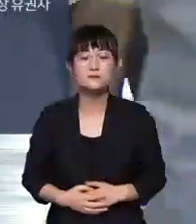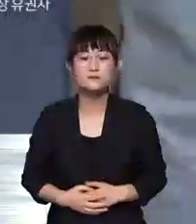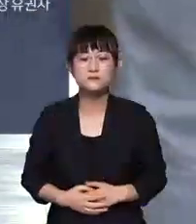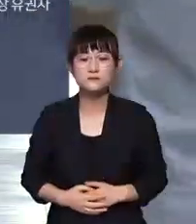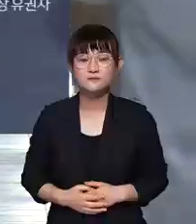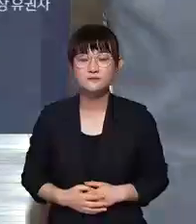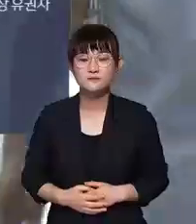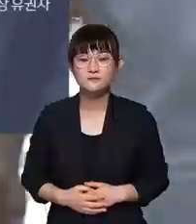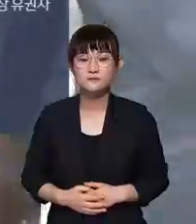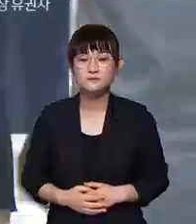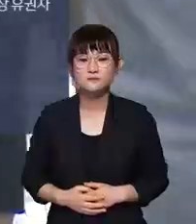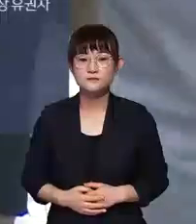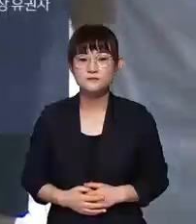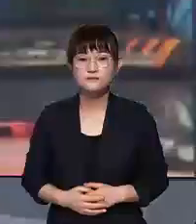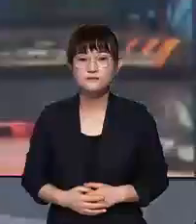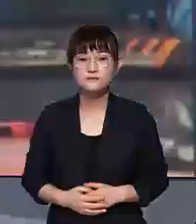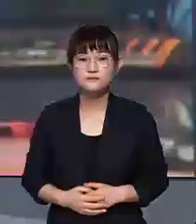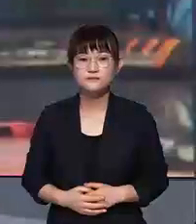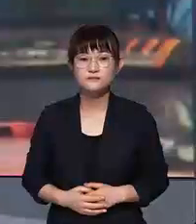KBC 이상환입니다.